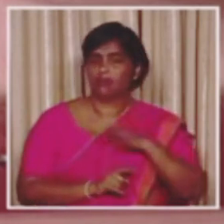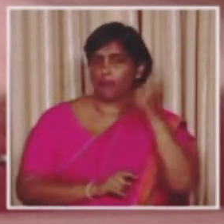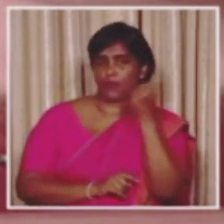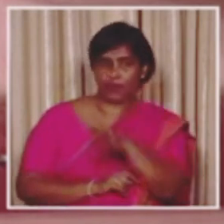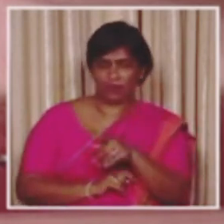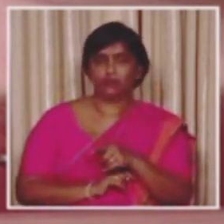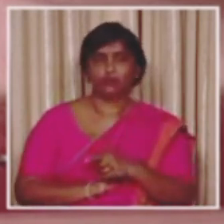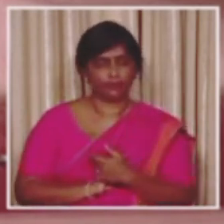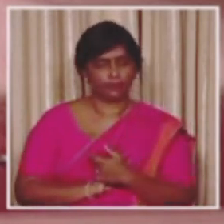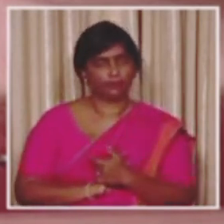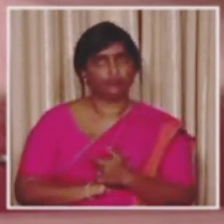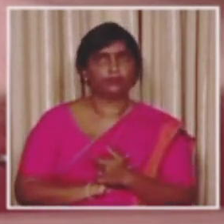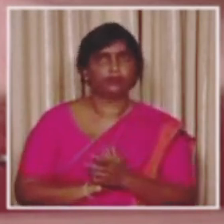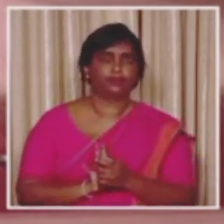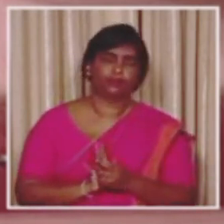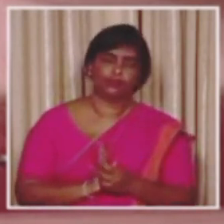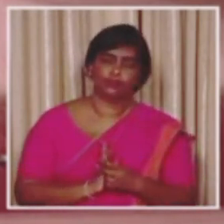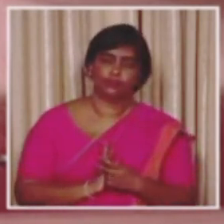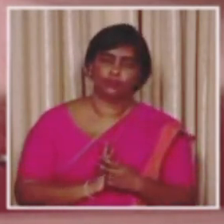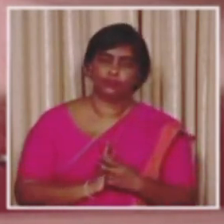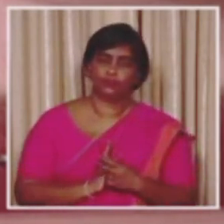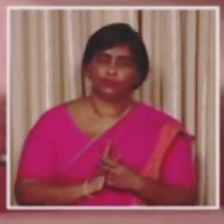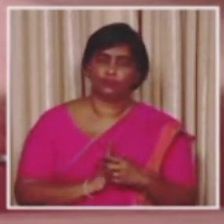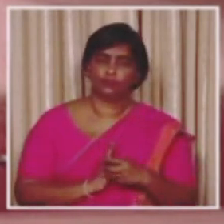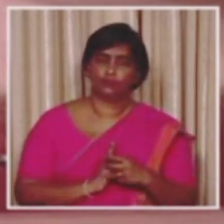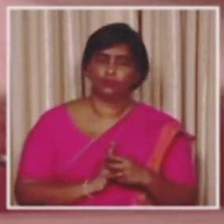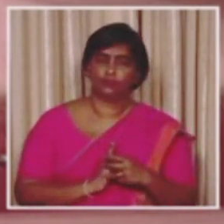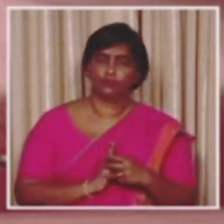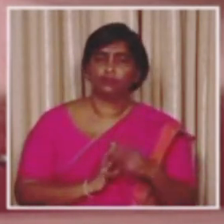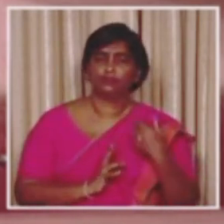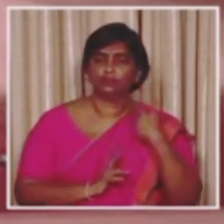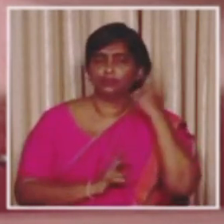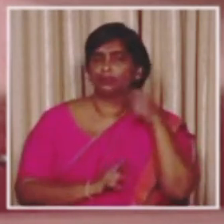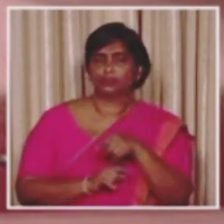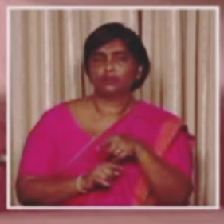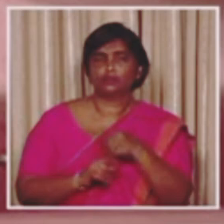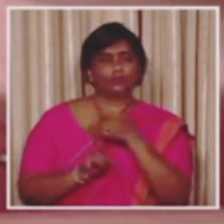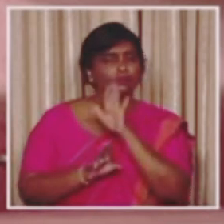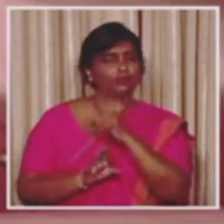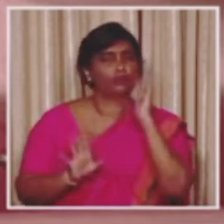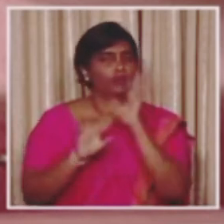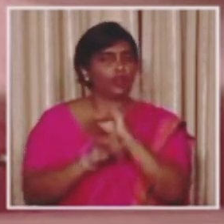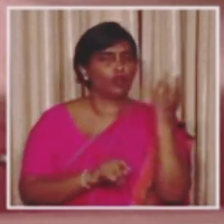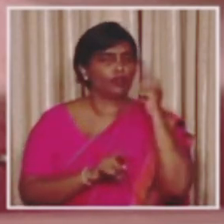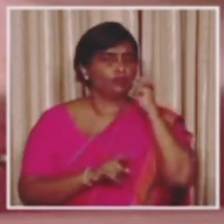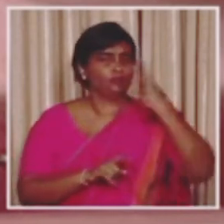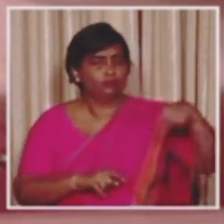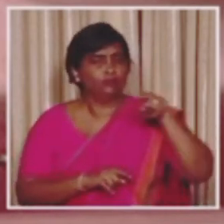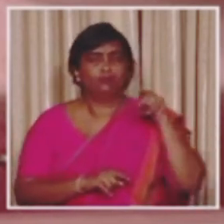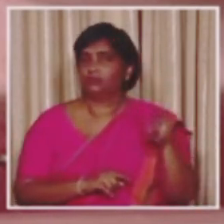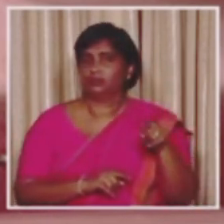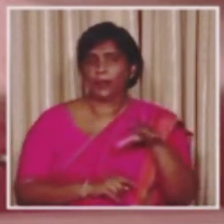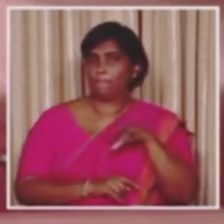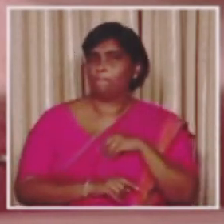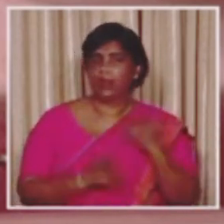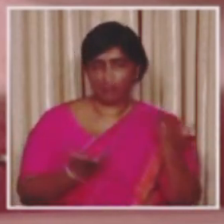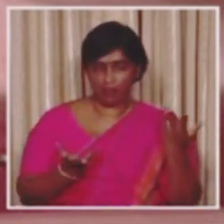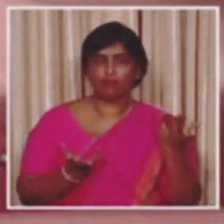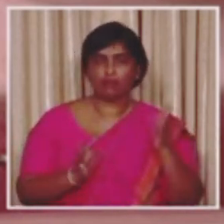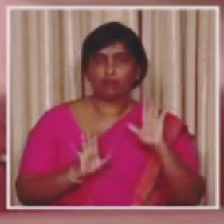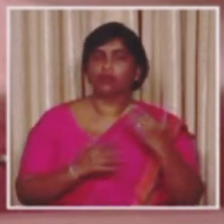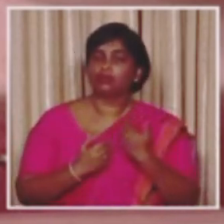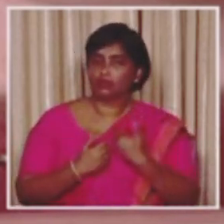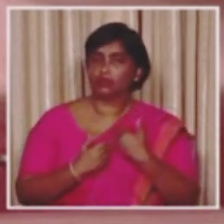இதையெல்லாம் முஸ்லிம்களும் ஏற்றுக்கொள்ளப் போவதில்லை என்பது எங்களுக்கு தெரியும். இங்கே காலையிலே நாங்கள் இங்கே பாராளுமன்ற சக முஸ்லிம் பாராளுமன்ற உறுப்பினர்களுடன் பேசுகின்ற